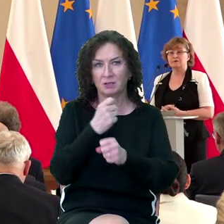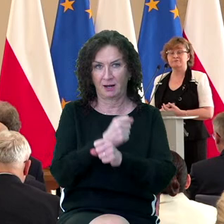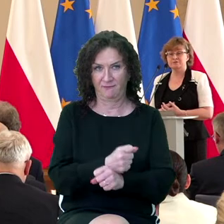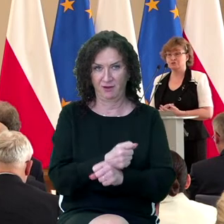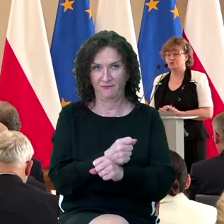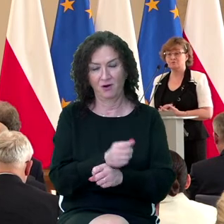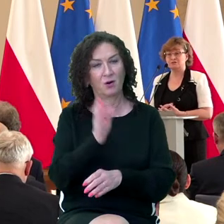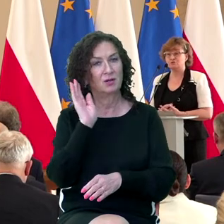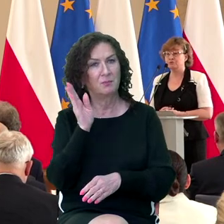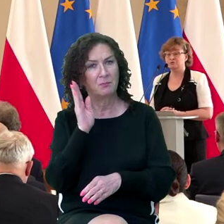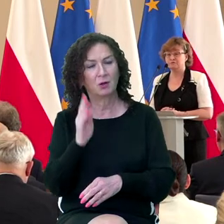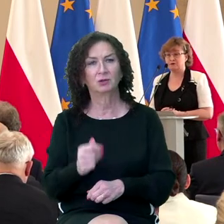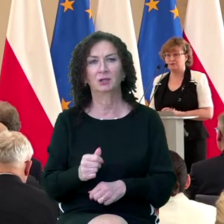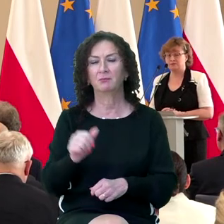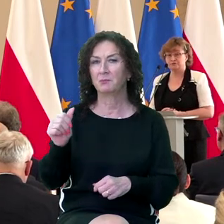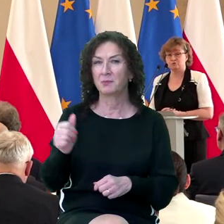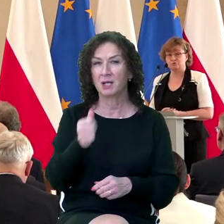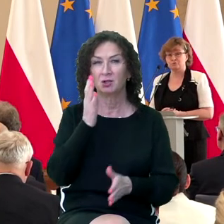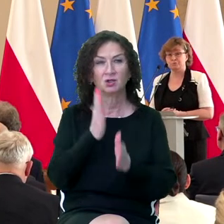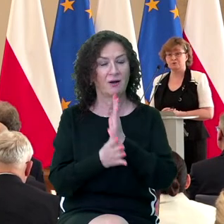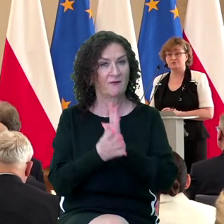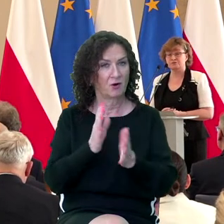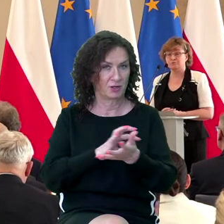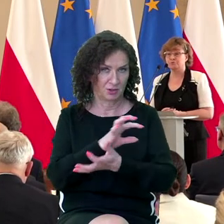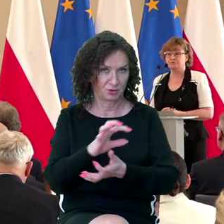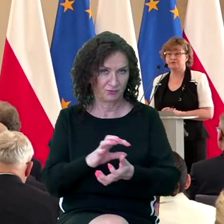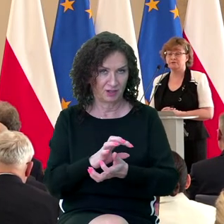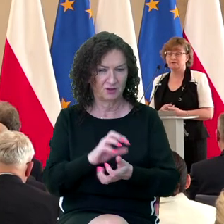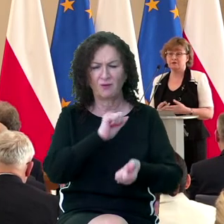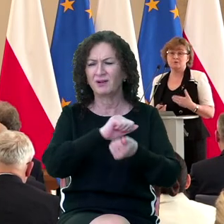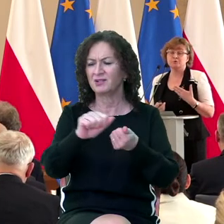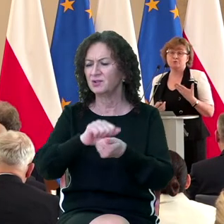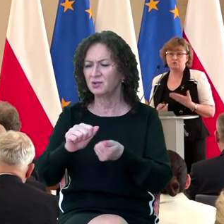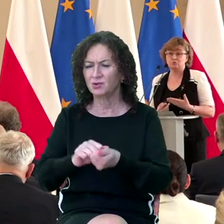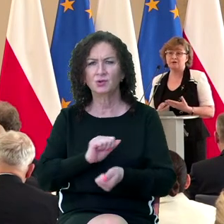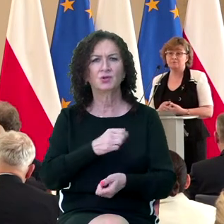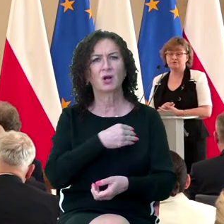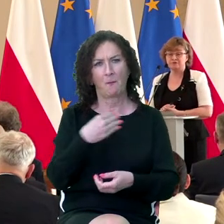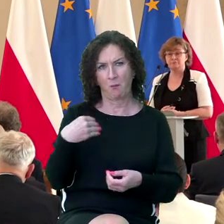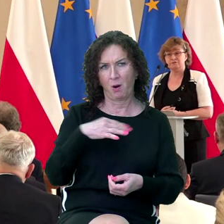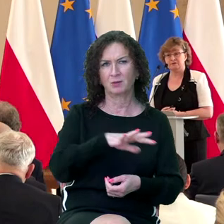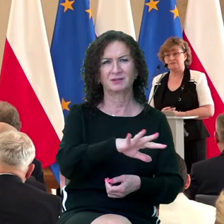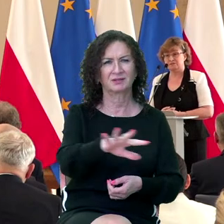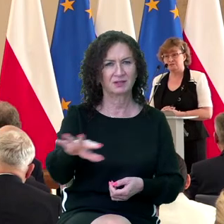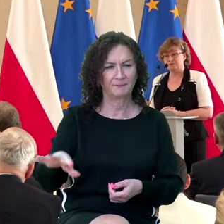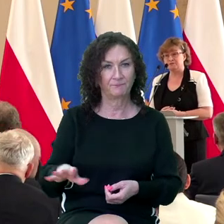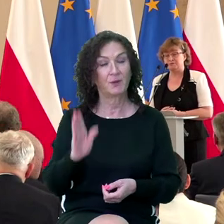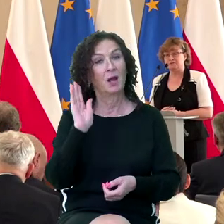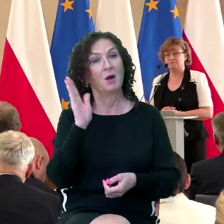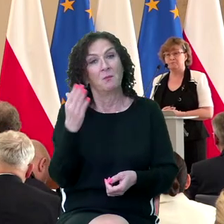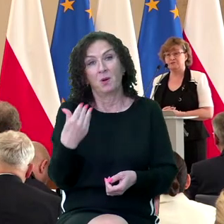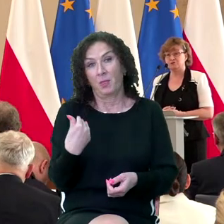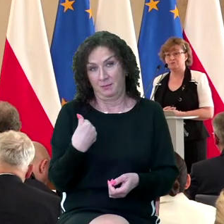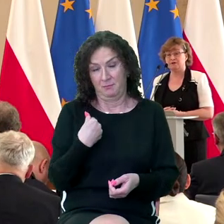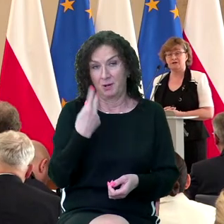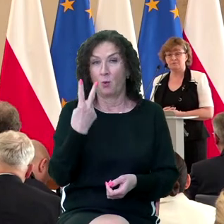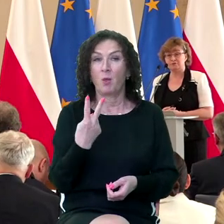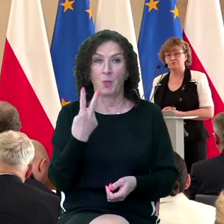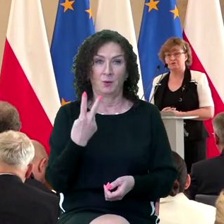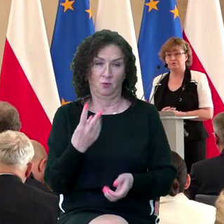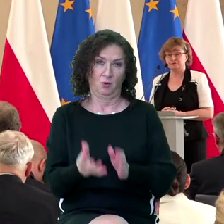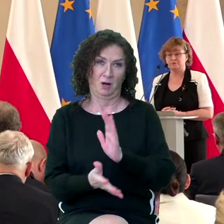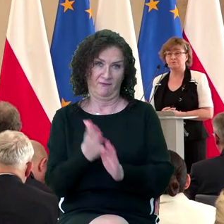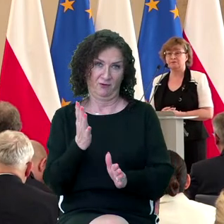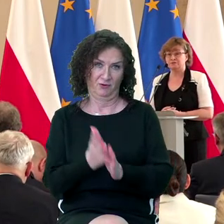która wyniszczyła, zrujnowała terytorium Polski. Później była druga wojna, my teraz z tej perspektywy patrzymy, ale